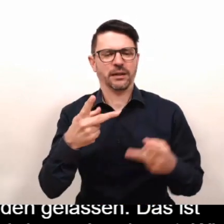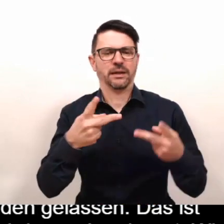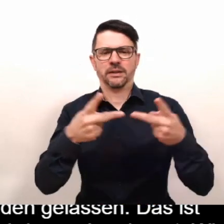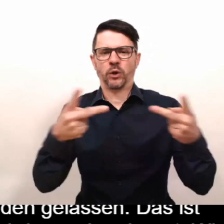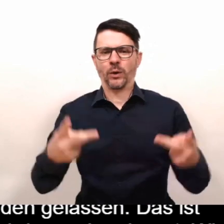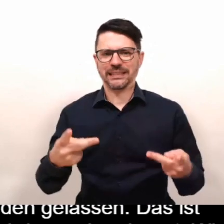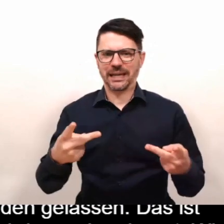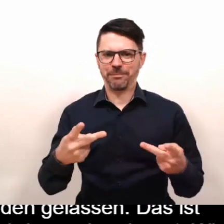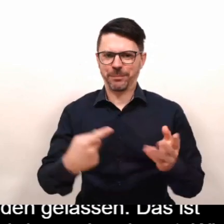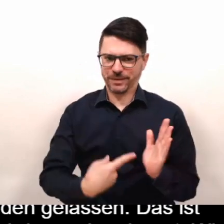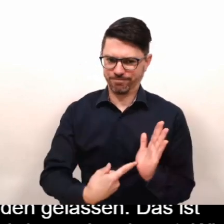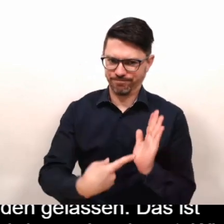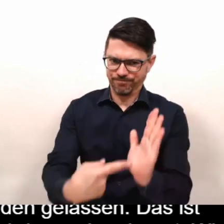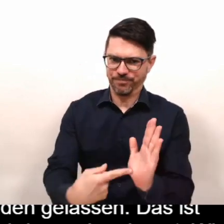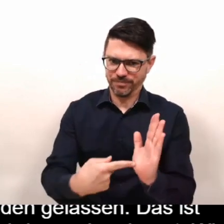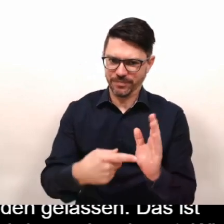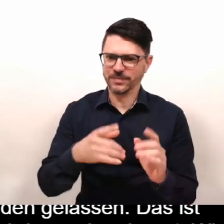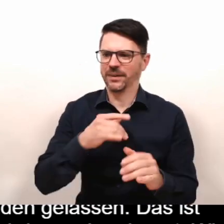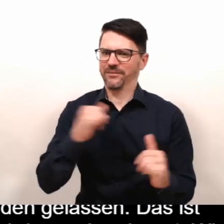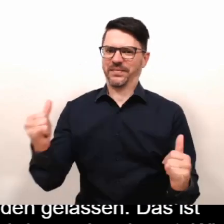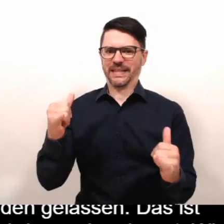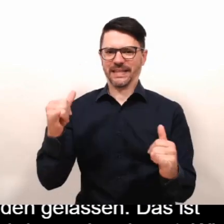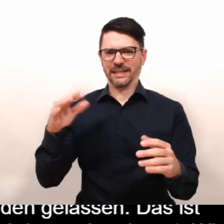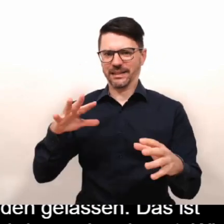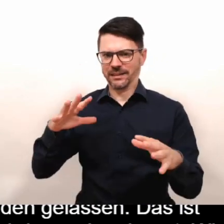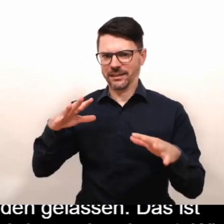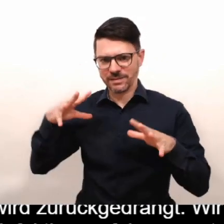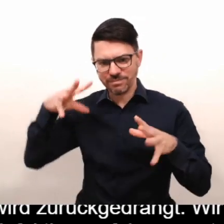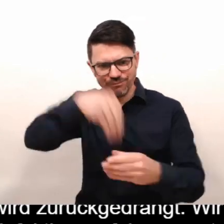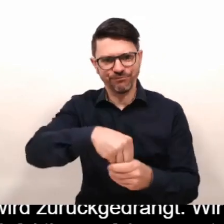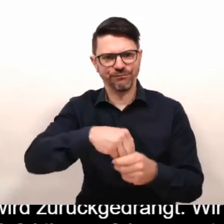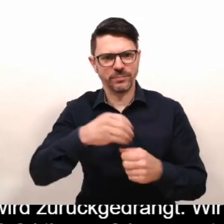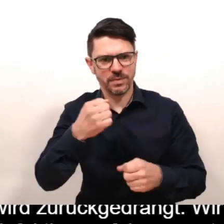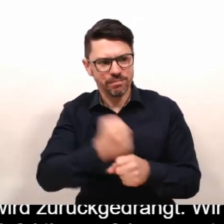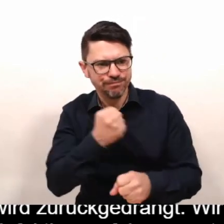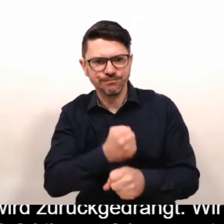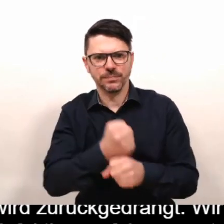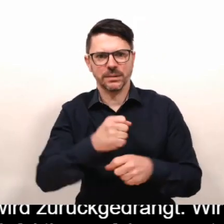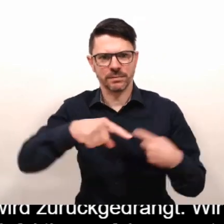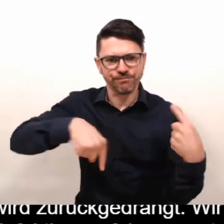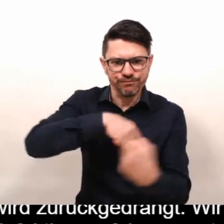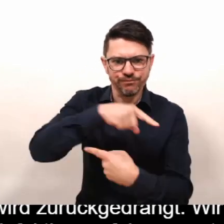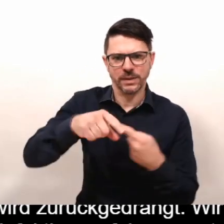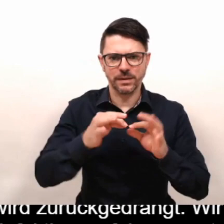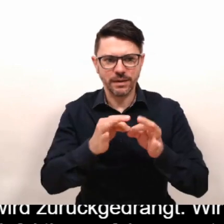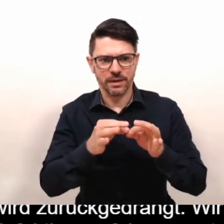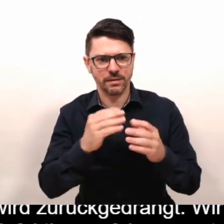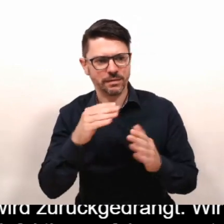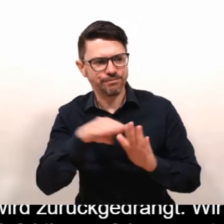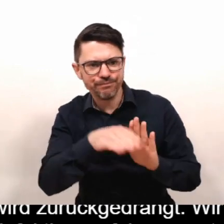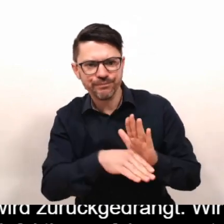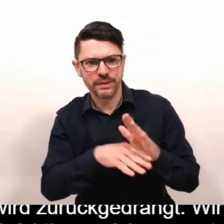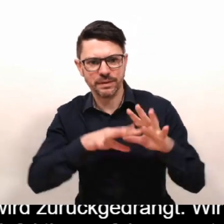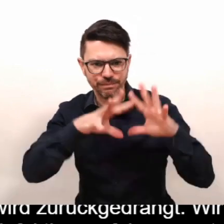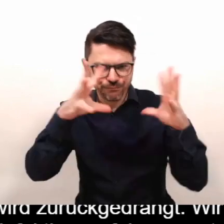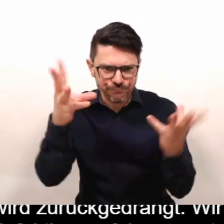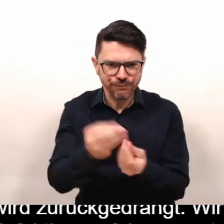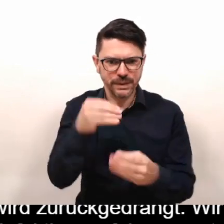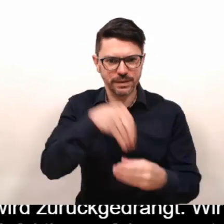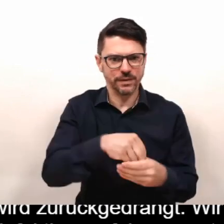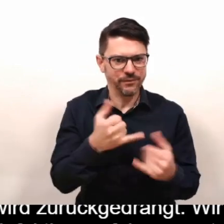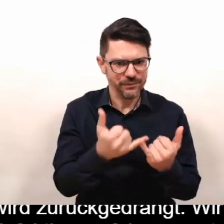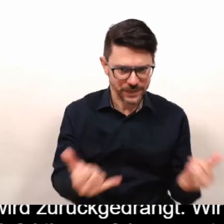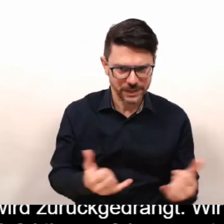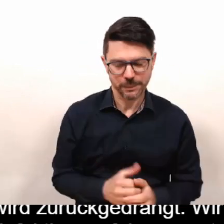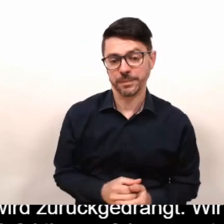hinterlegt, die in sich schlüssig sind. Die Branchen sind hier sehr eifrig unterwegs, uns auch gute Vorschläge zu machen. Die